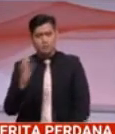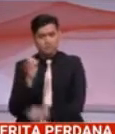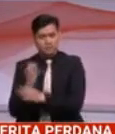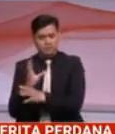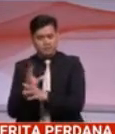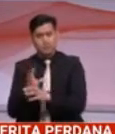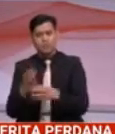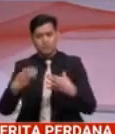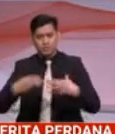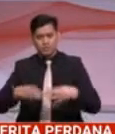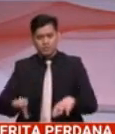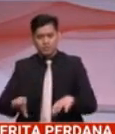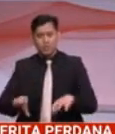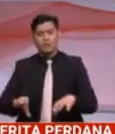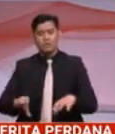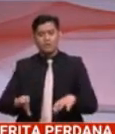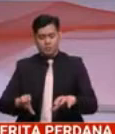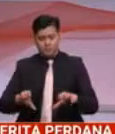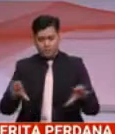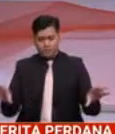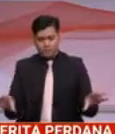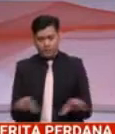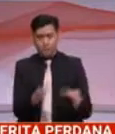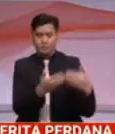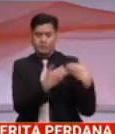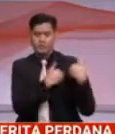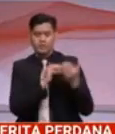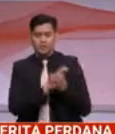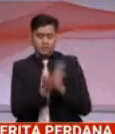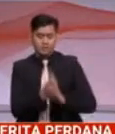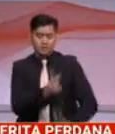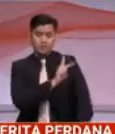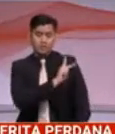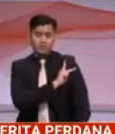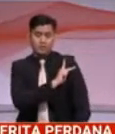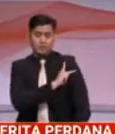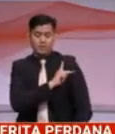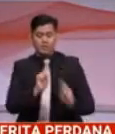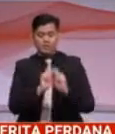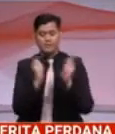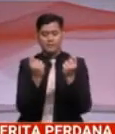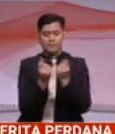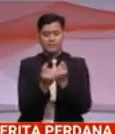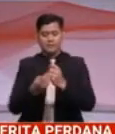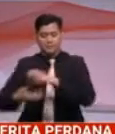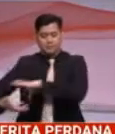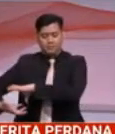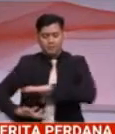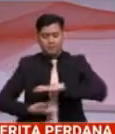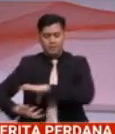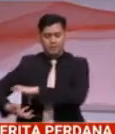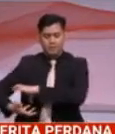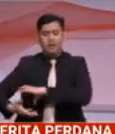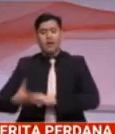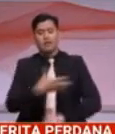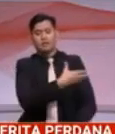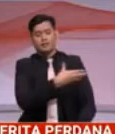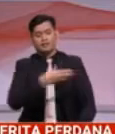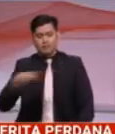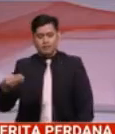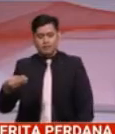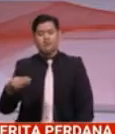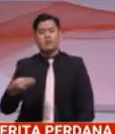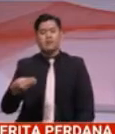buat rem 7 seandainya dipilih menggalas tugas sebagai kapten pasukan biarpun tanggungjawab ini bukan mudah namun beliau optimis untuk membawa